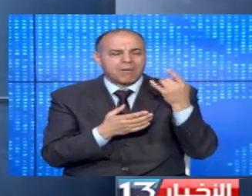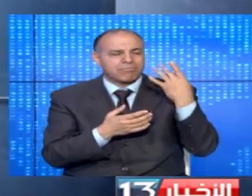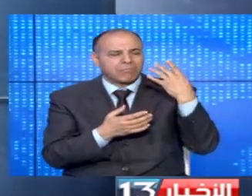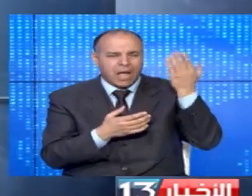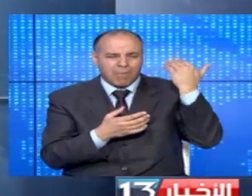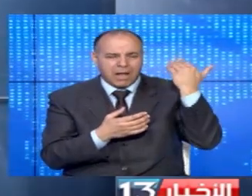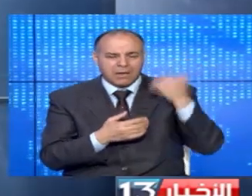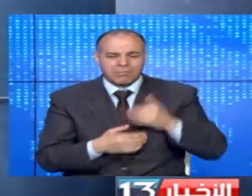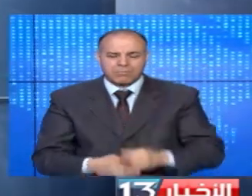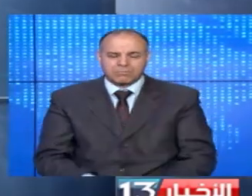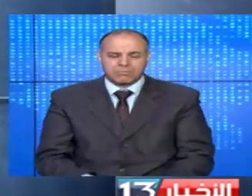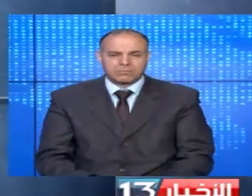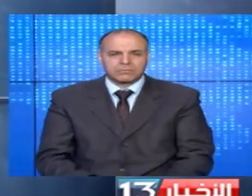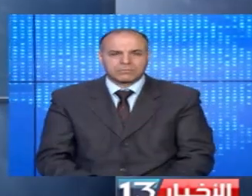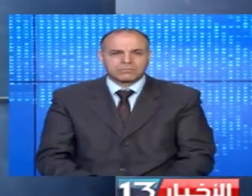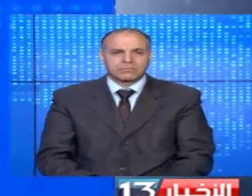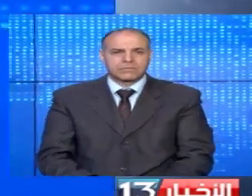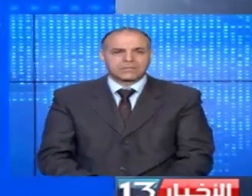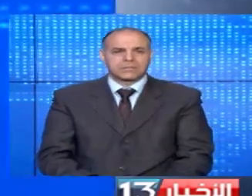سابق